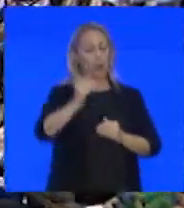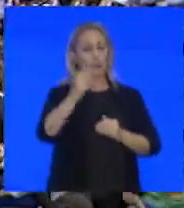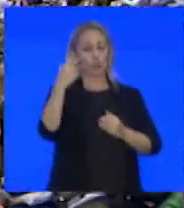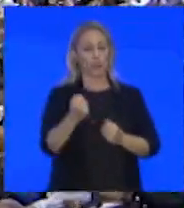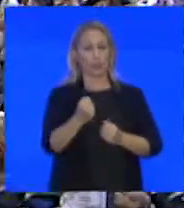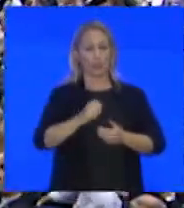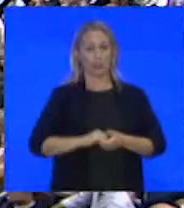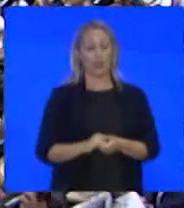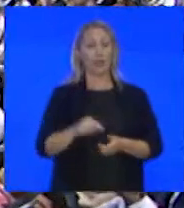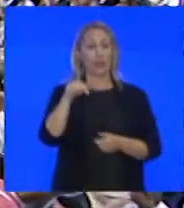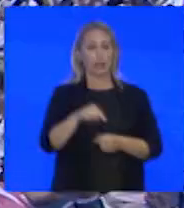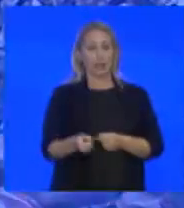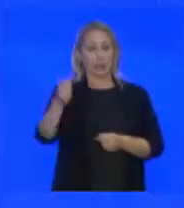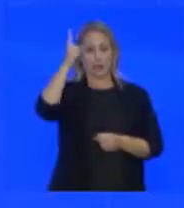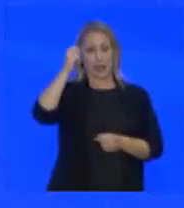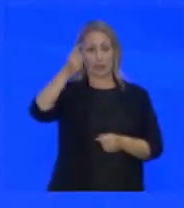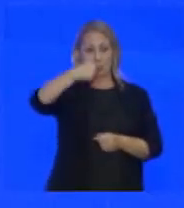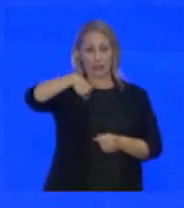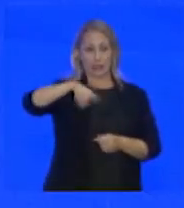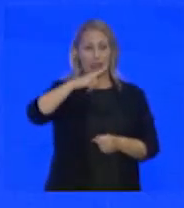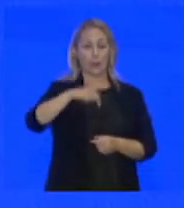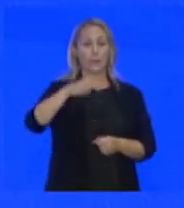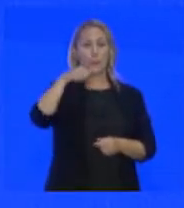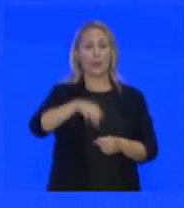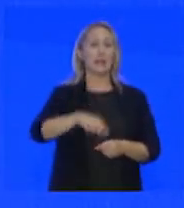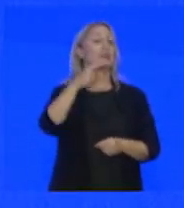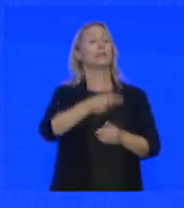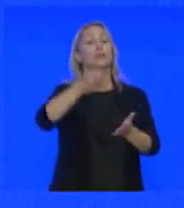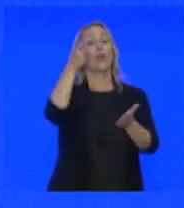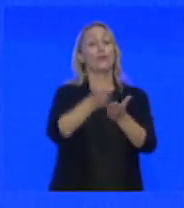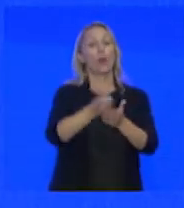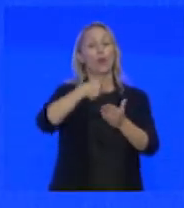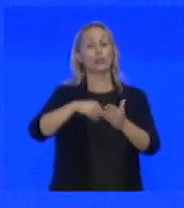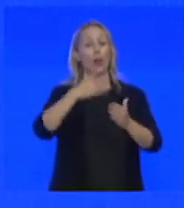Ενώ αναστέλλεται και ο φόρος υπεραξίας των ακινήτων.